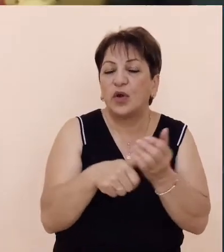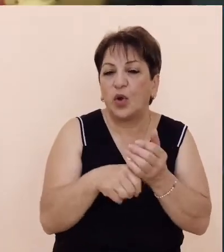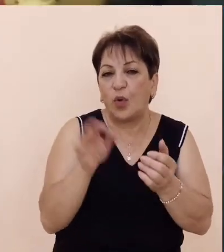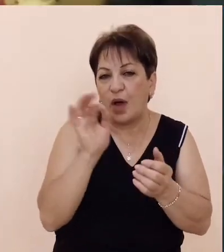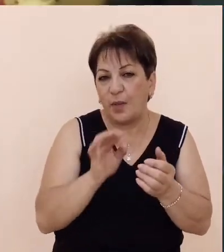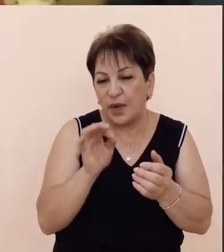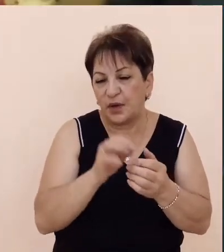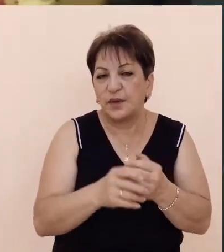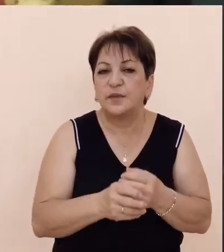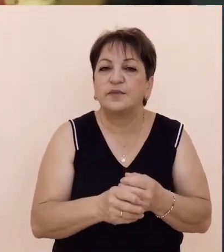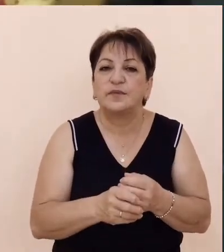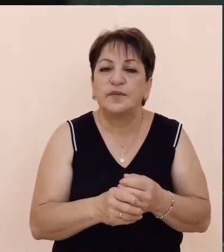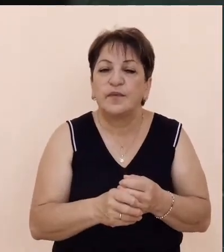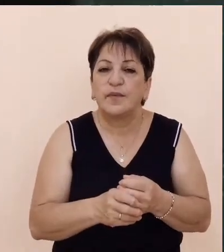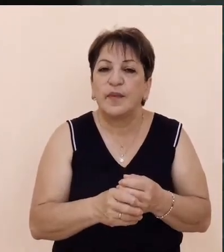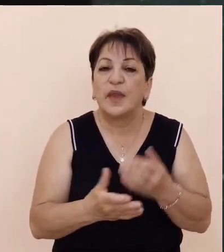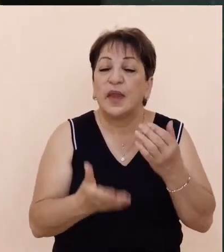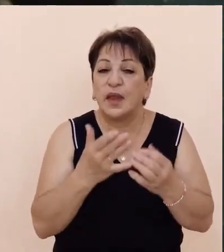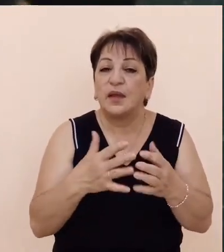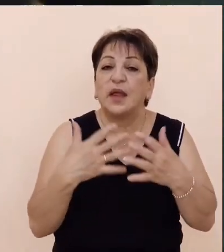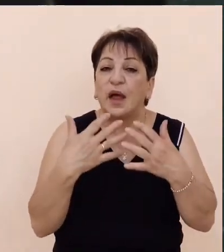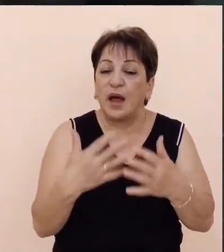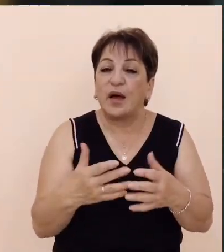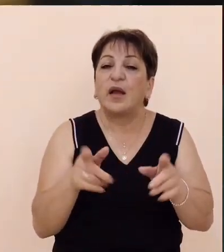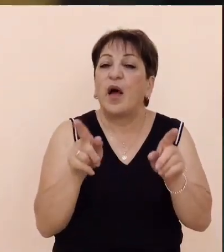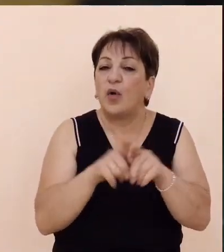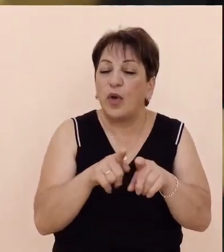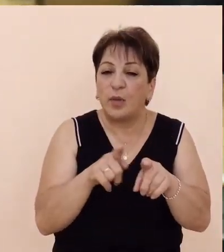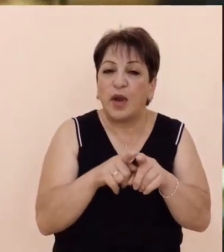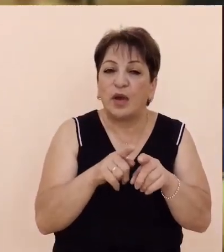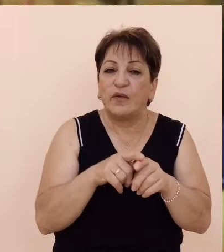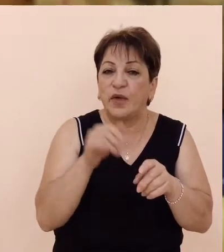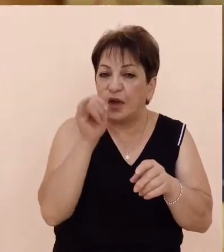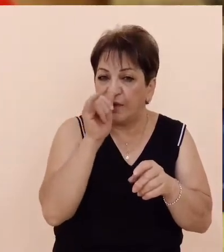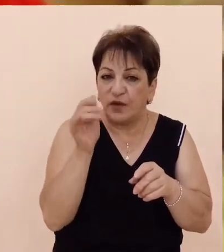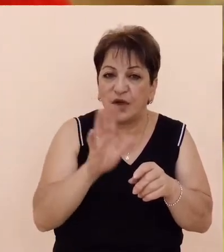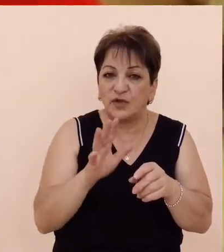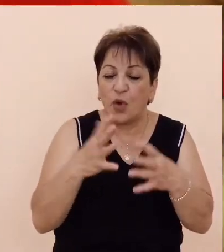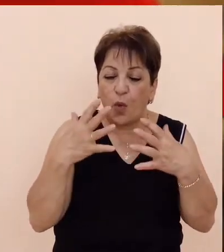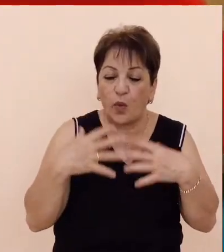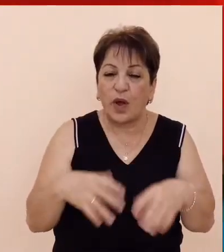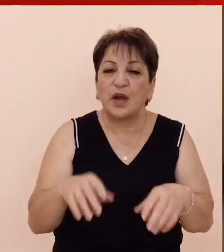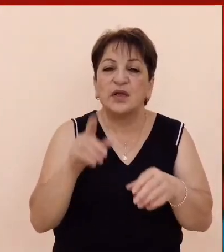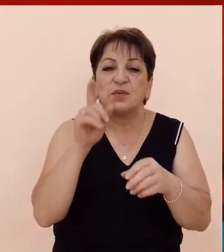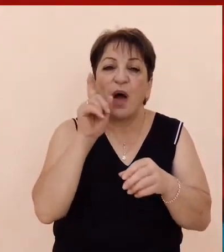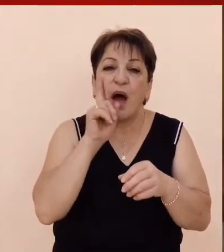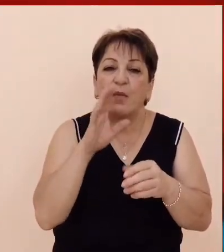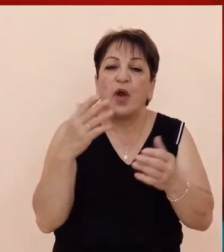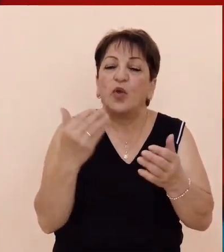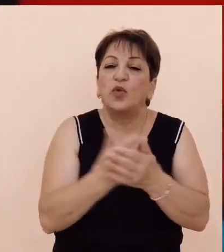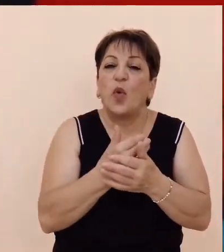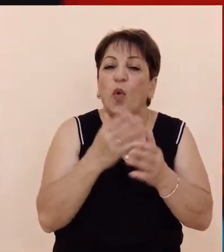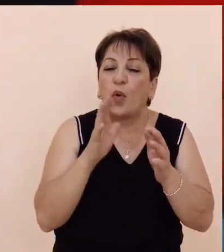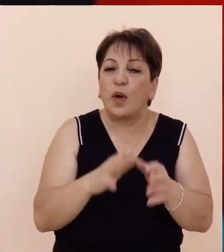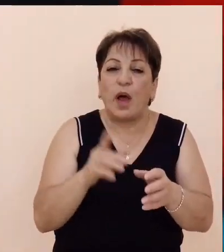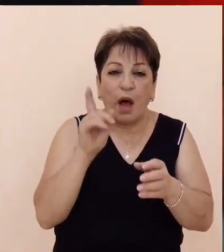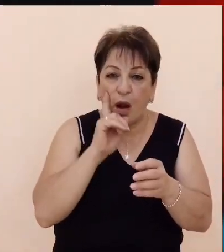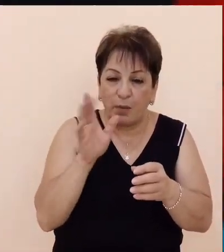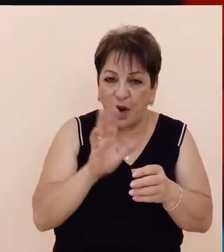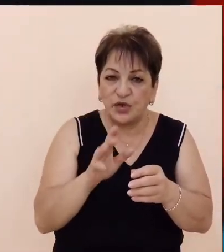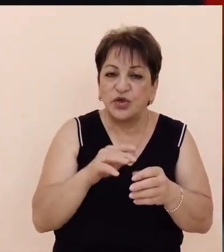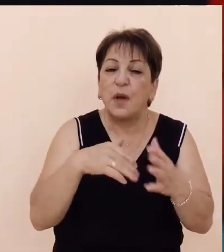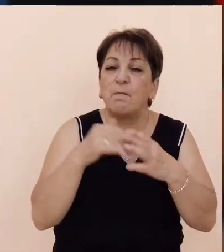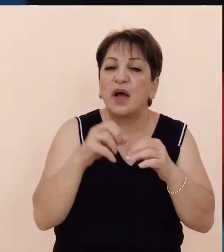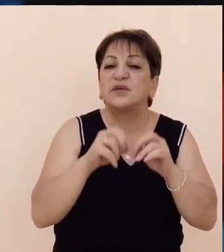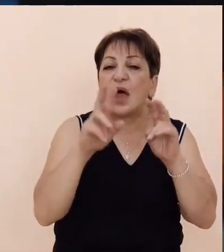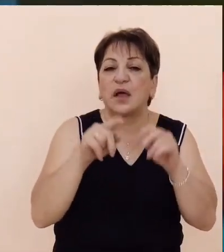նպատակով։ Իսկ եթե հղին այնուամենայնիվ ի վիճակի չէ օրգանիզմը հարմարեցնել իր նոր կարգավիճակին,